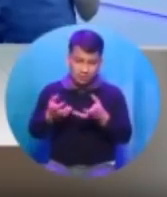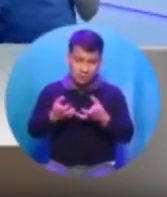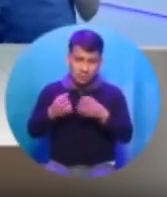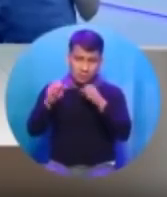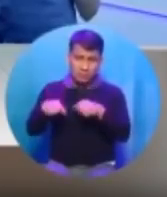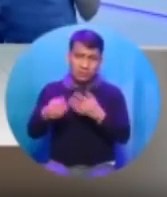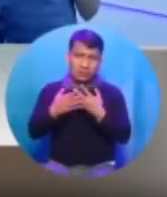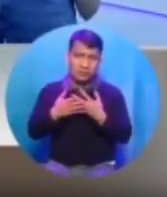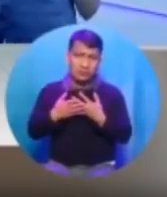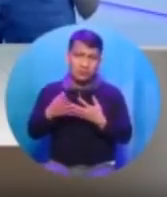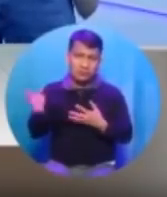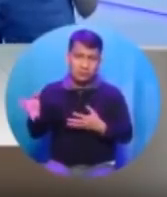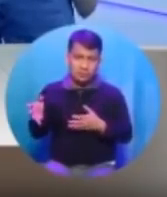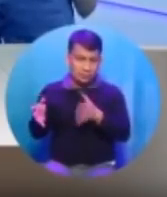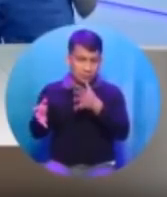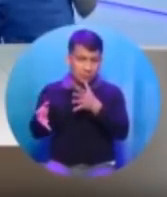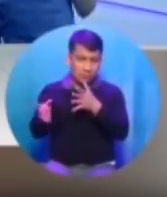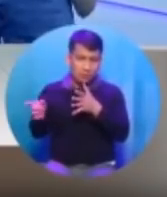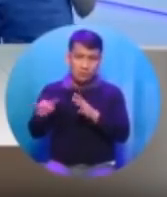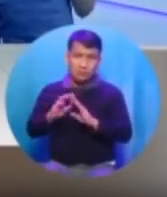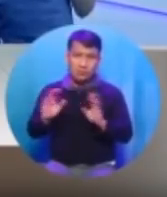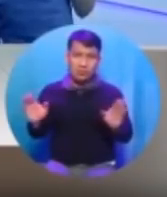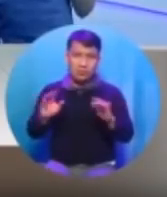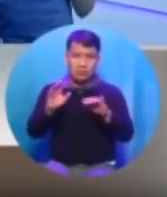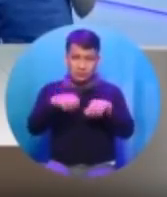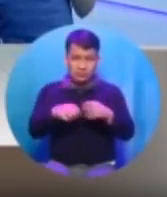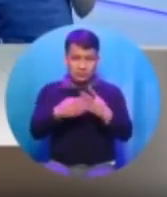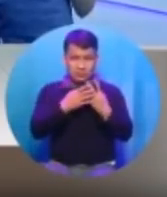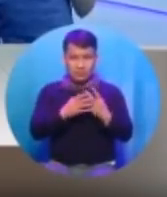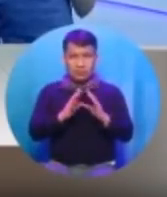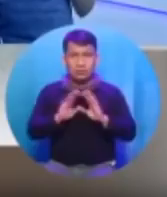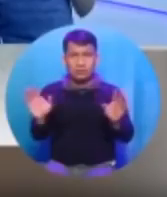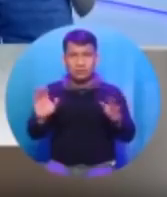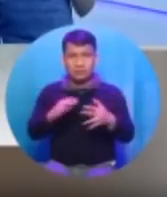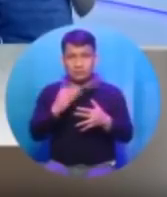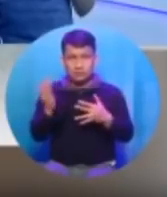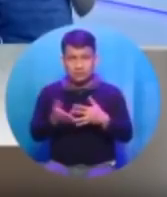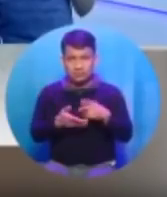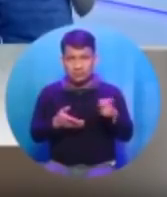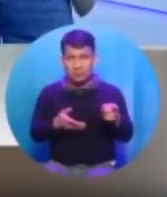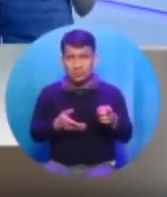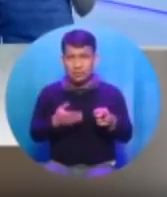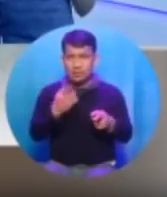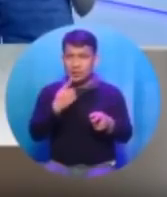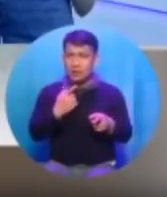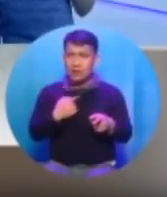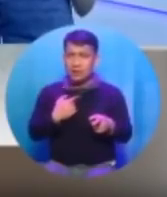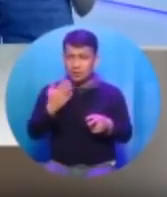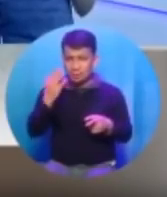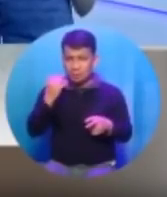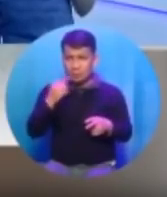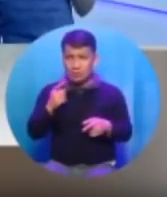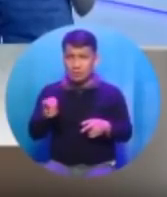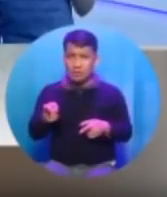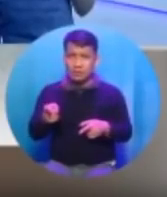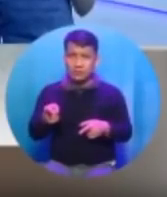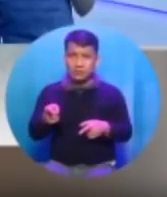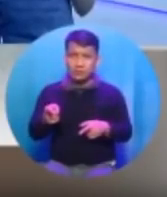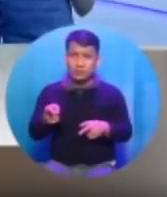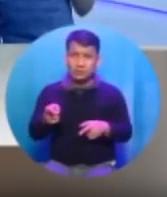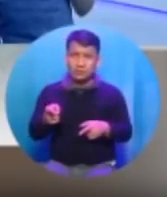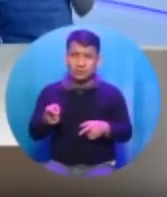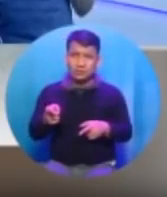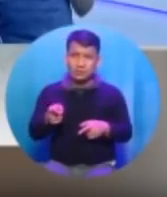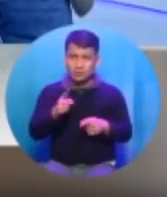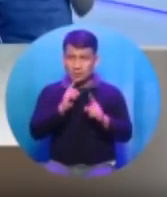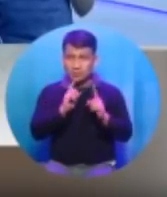kasi nakuusap yung nanay. Sabi yung nanay, huwag ko daw ipakulong, huwag daw ako magpahakla. Kasi nga daw, magkakaroon daw